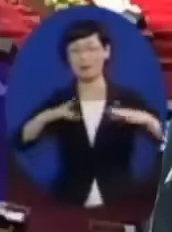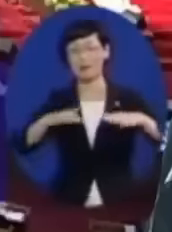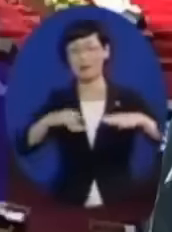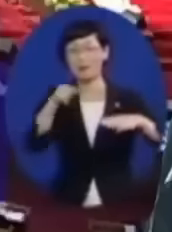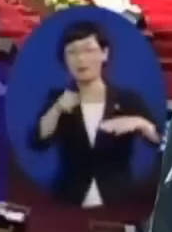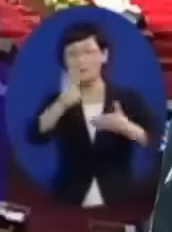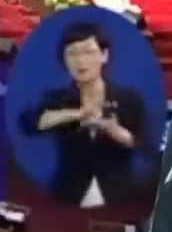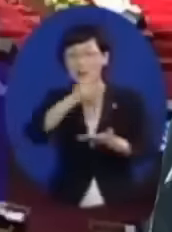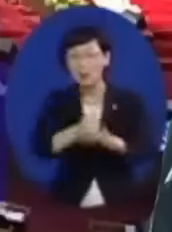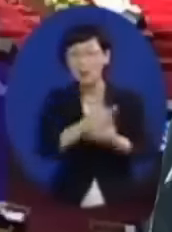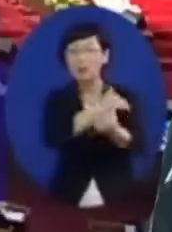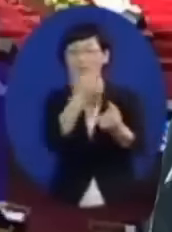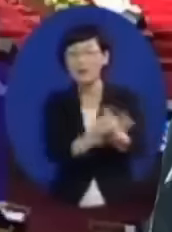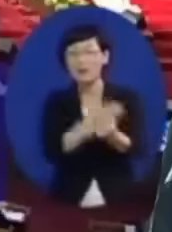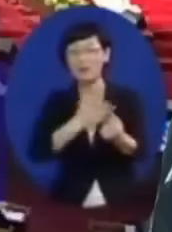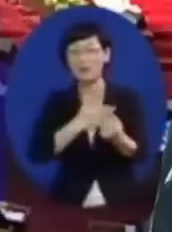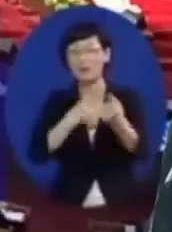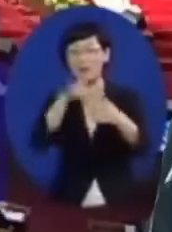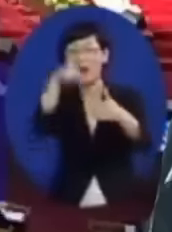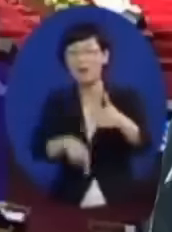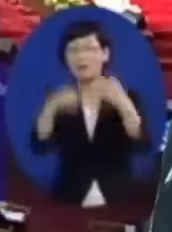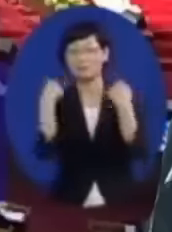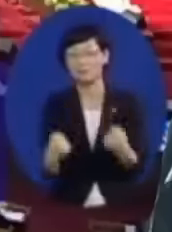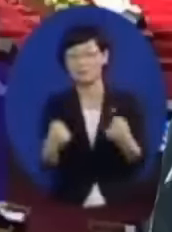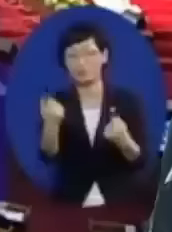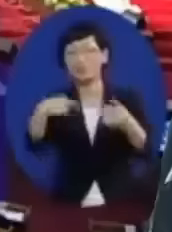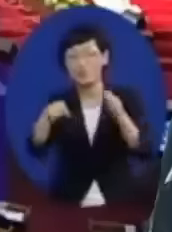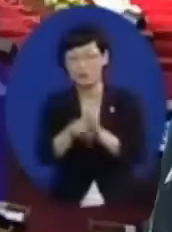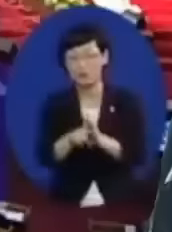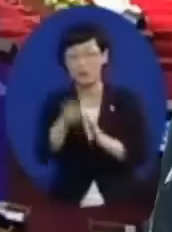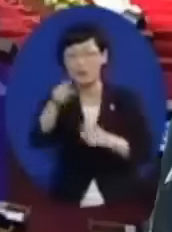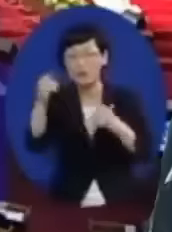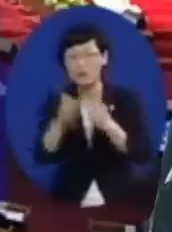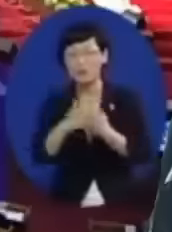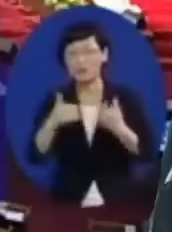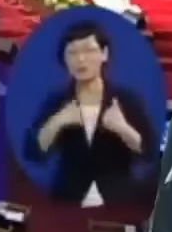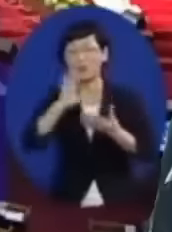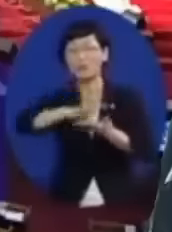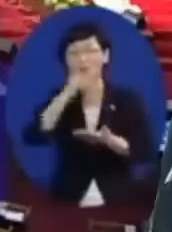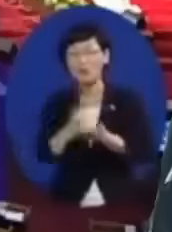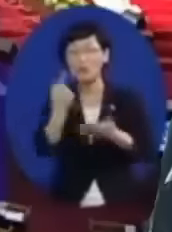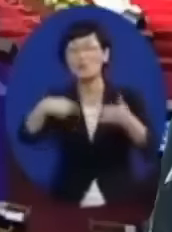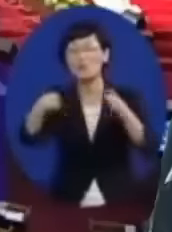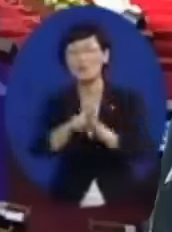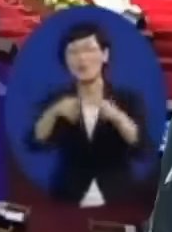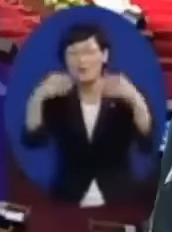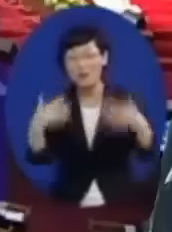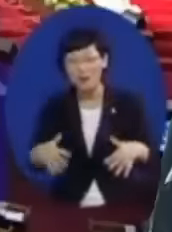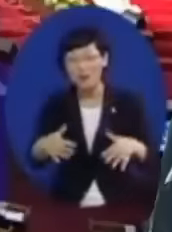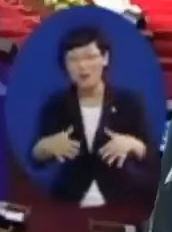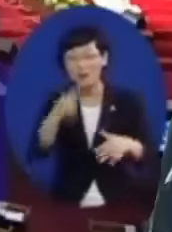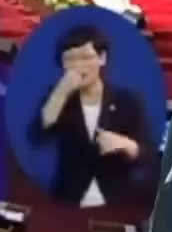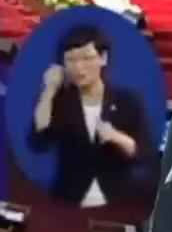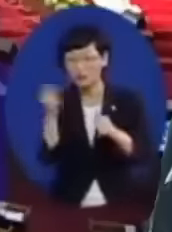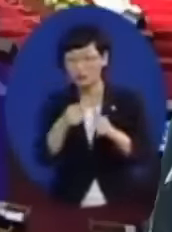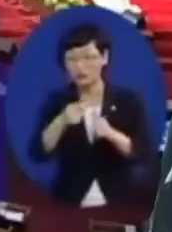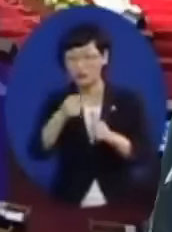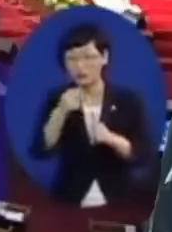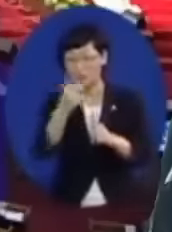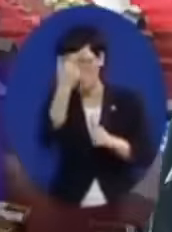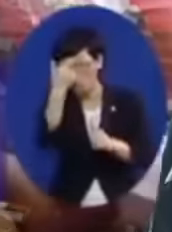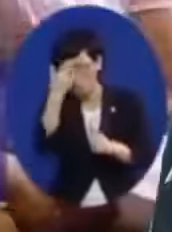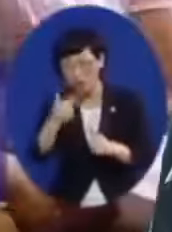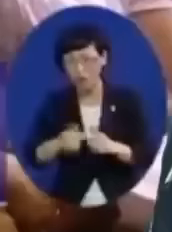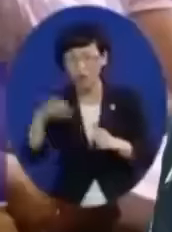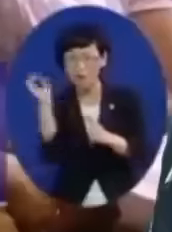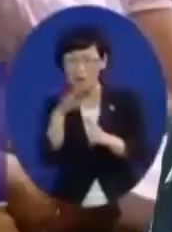이는 그리스도의 능력이 내게 머물게 하려미라. 그러므로 내가 그리스도를 위하여 약한 것들과 능력과 궁핍과